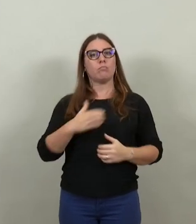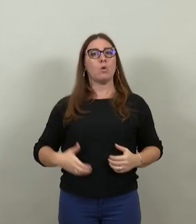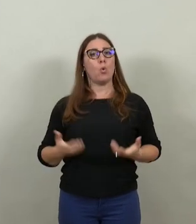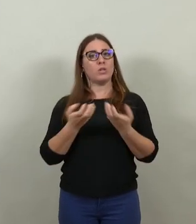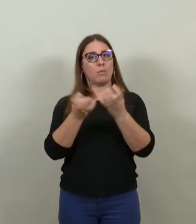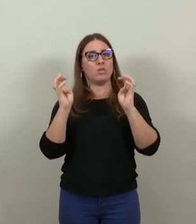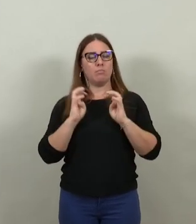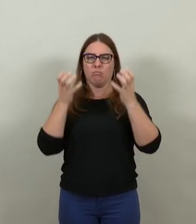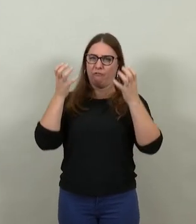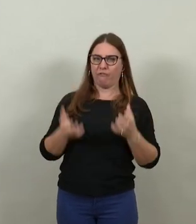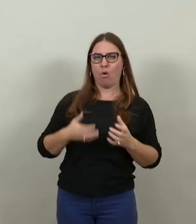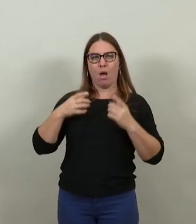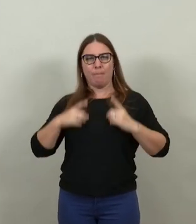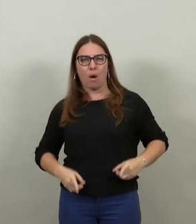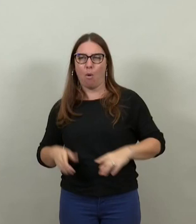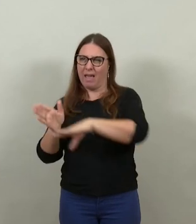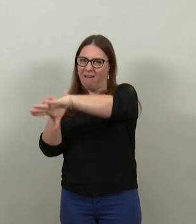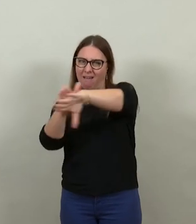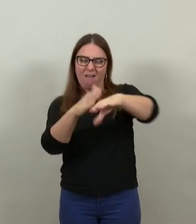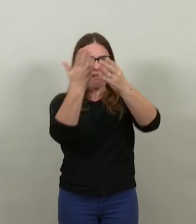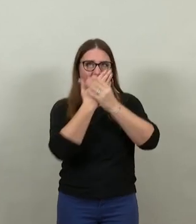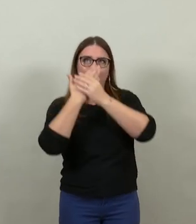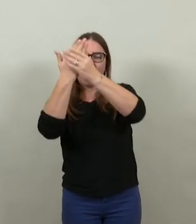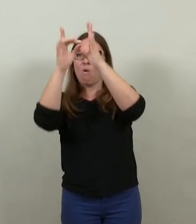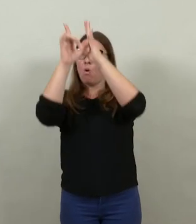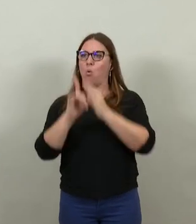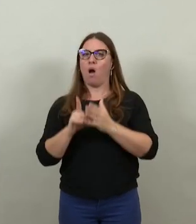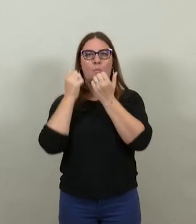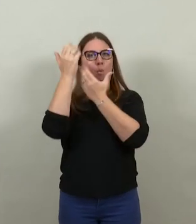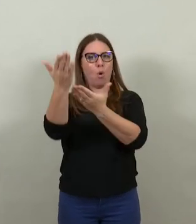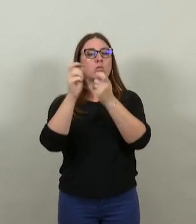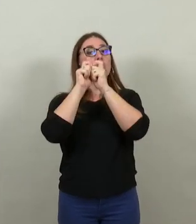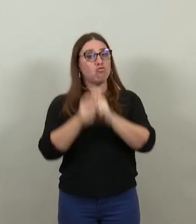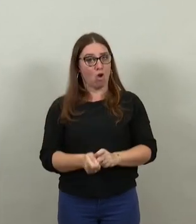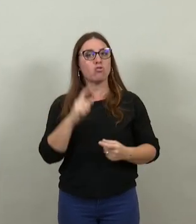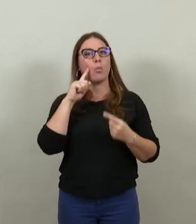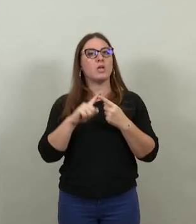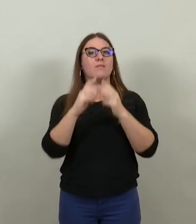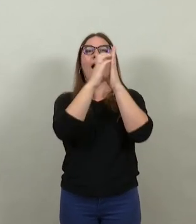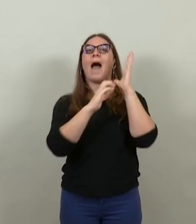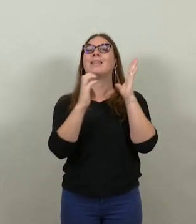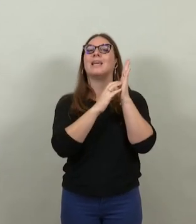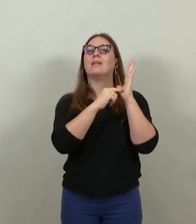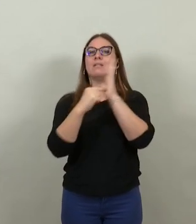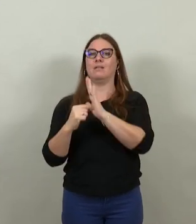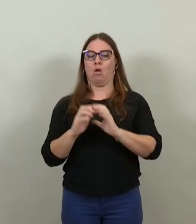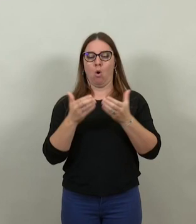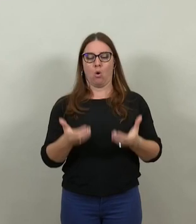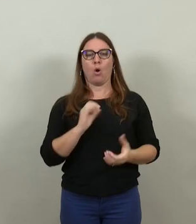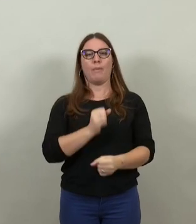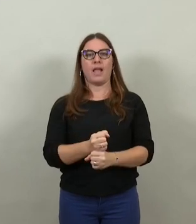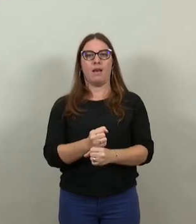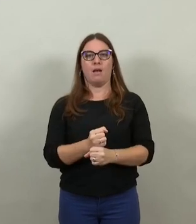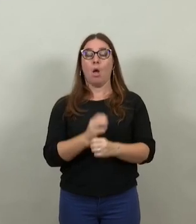d'interpeller tous les parlementaires pour qu'il dépose une proposition de loi ayant pour but de modifier l'article en référence du code pénal lequel